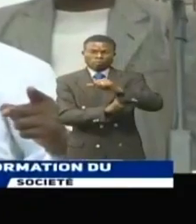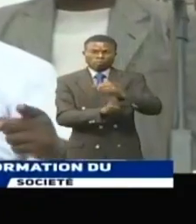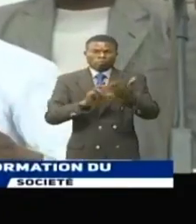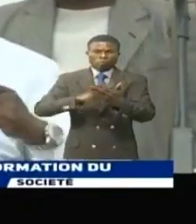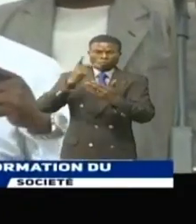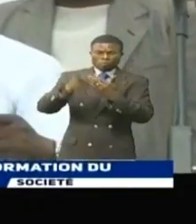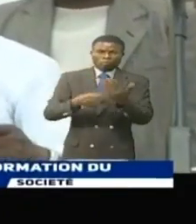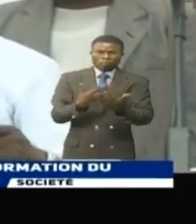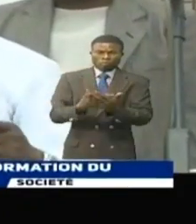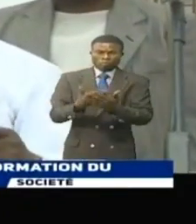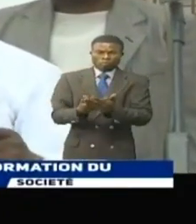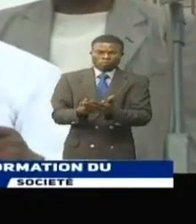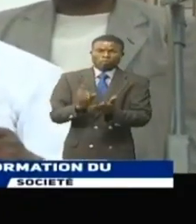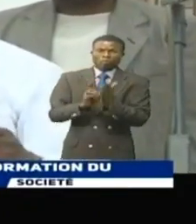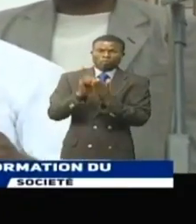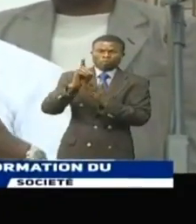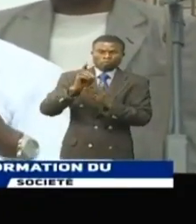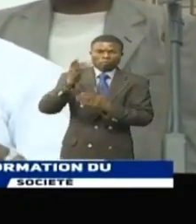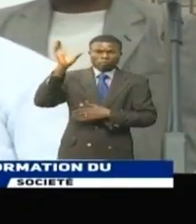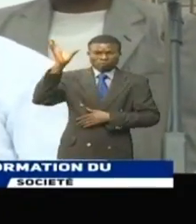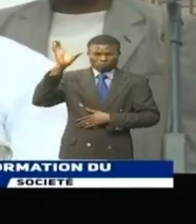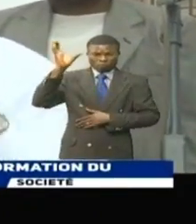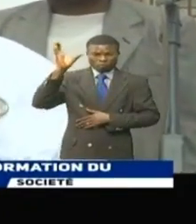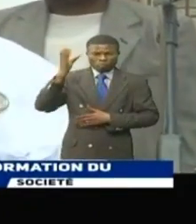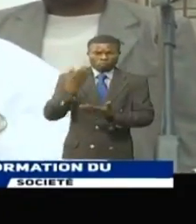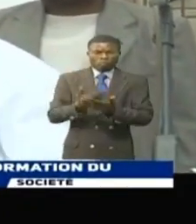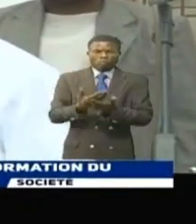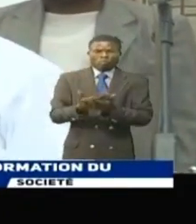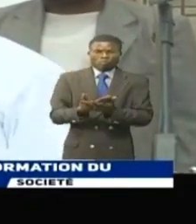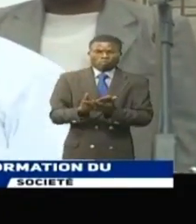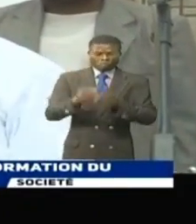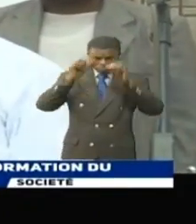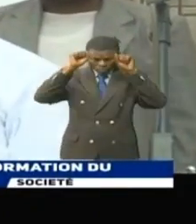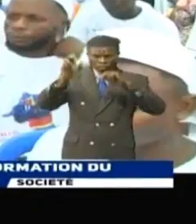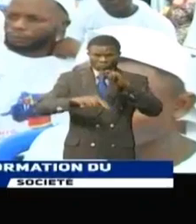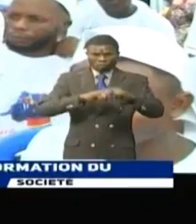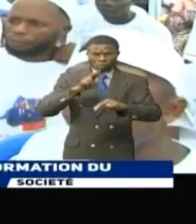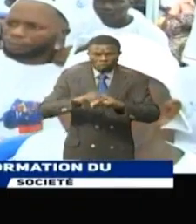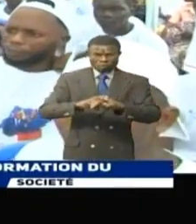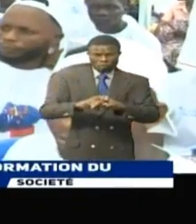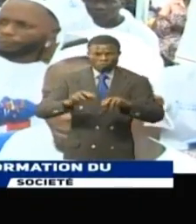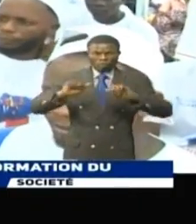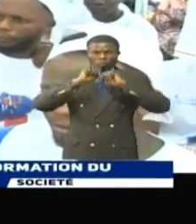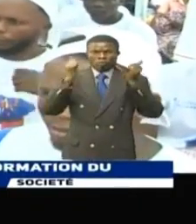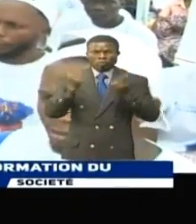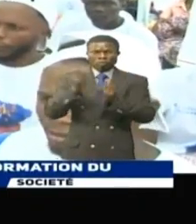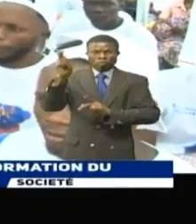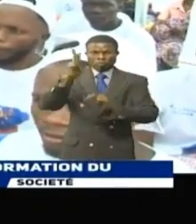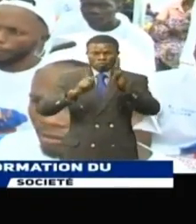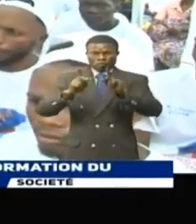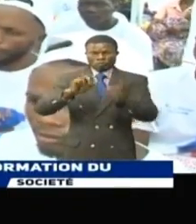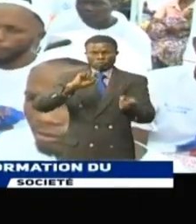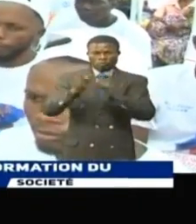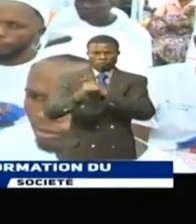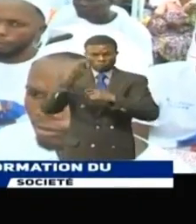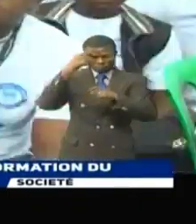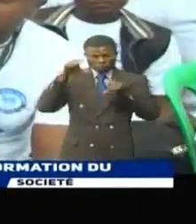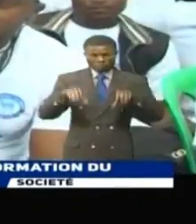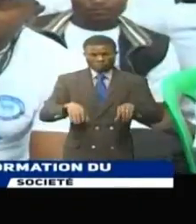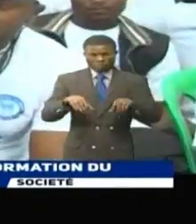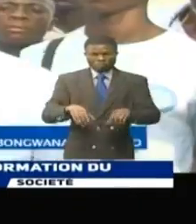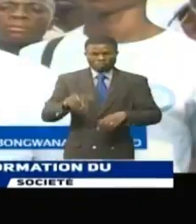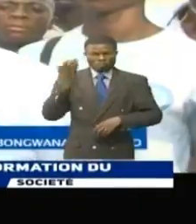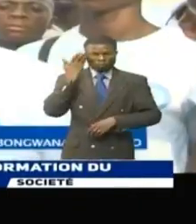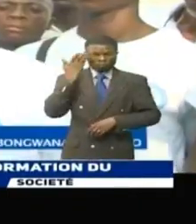programme d'urgence intégrée de développement communautaire KPDC et président national de l'association citoyenne Mbongwana ya Congo, Philippe